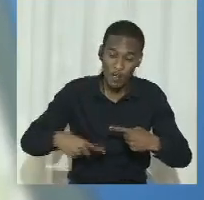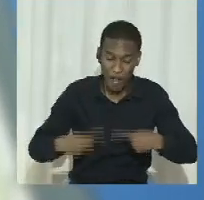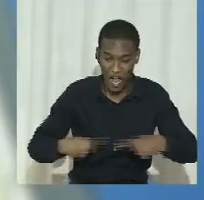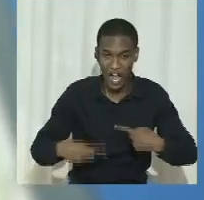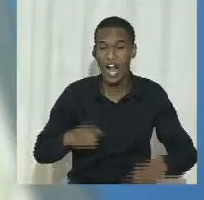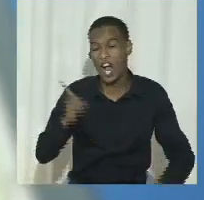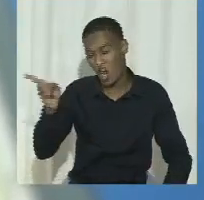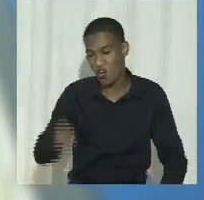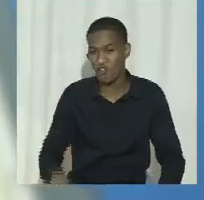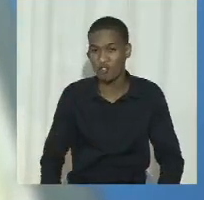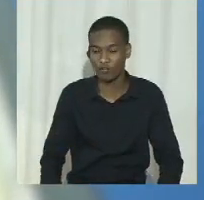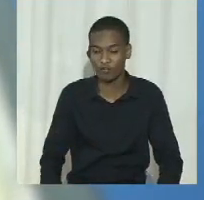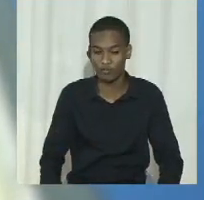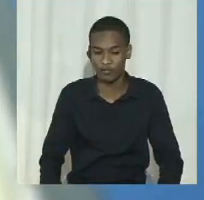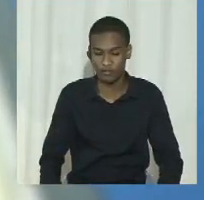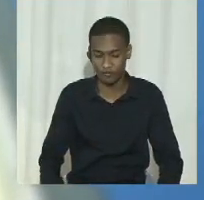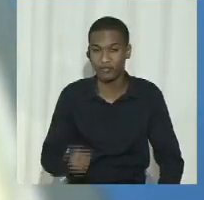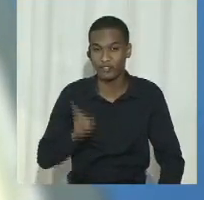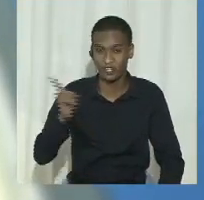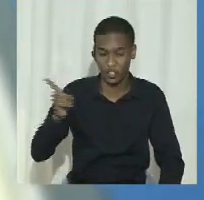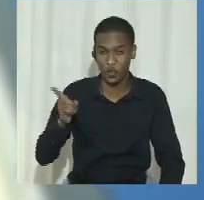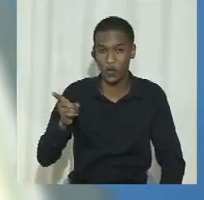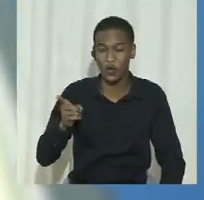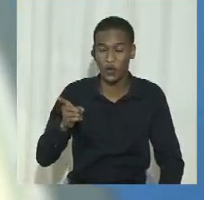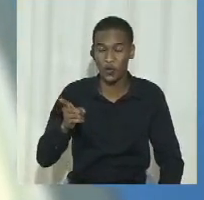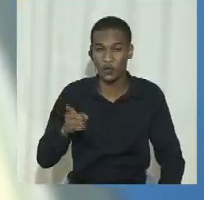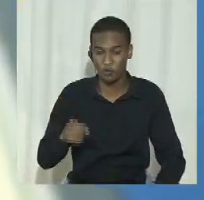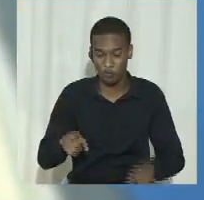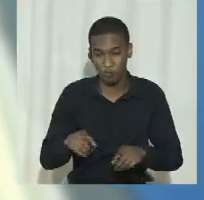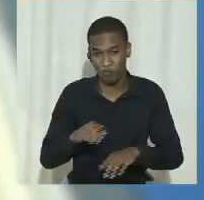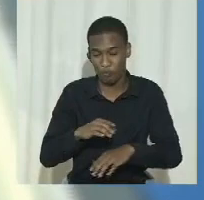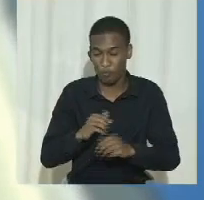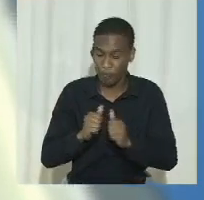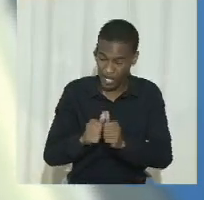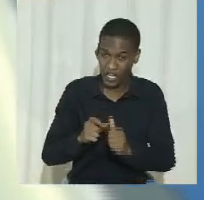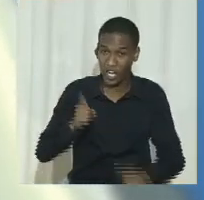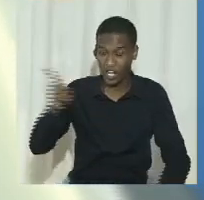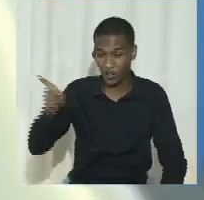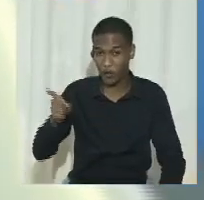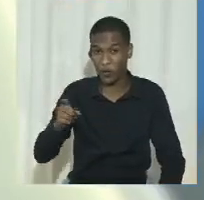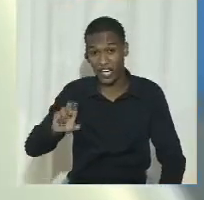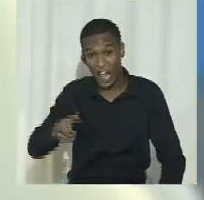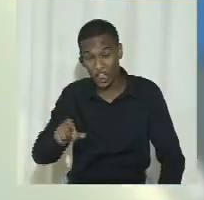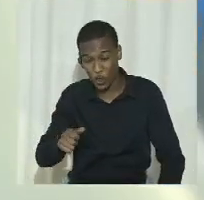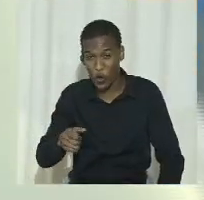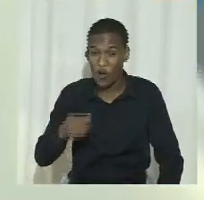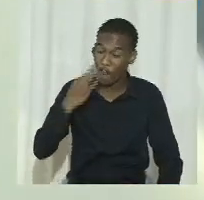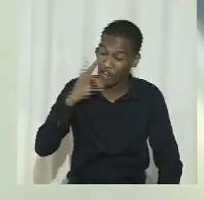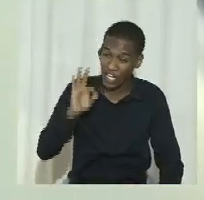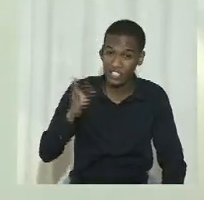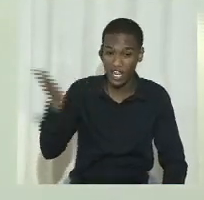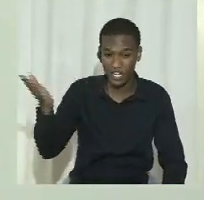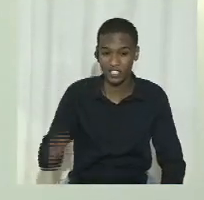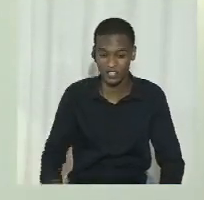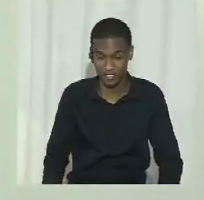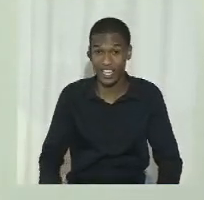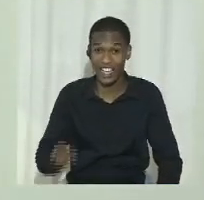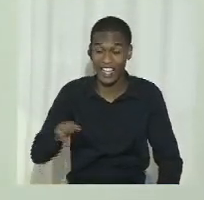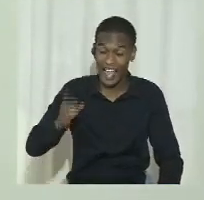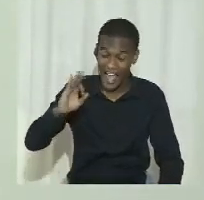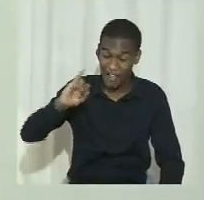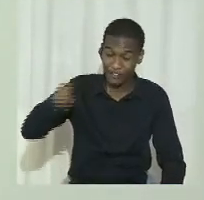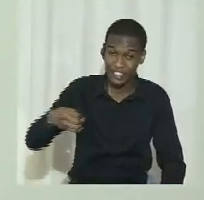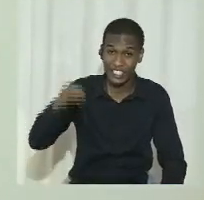amin'ny CIRTEF na Conseil International de la Radio et Télévision d'Expression Française ihany koa izy. Anisan'ireo namorona ny AFGM